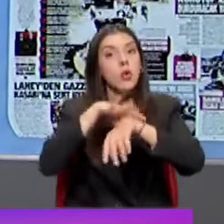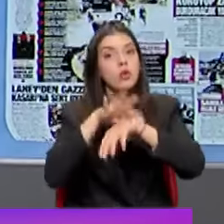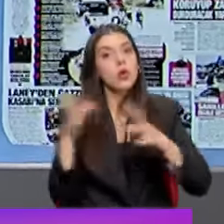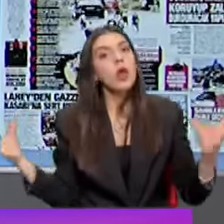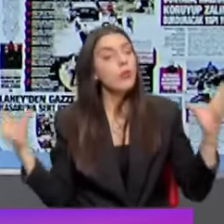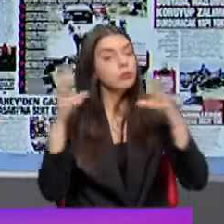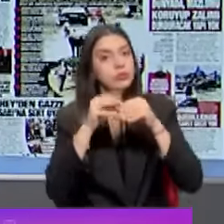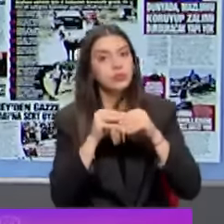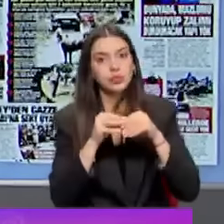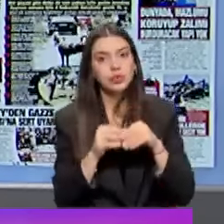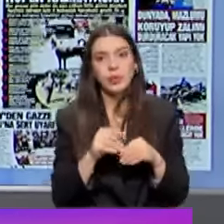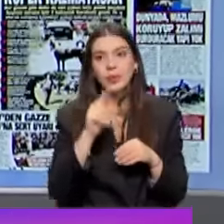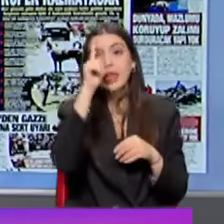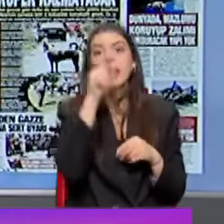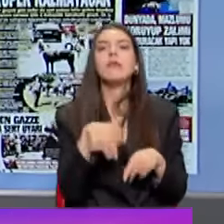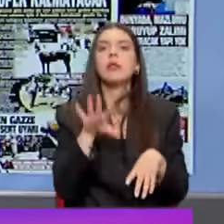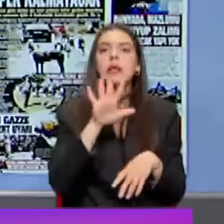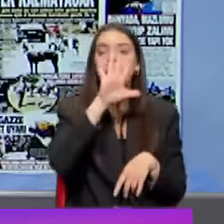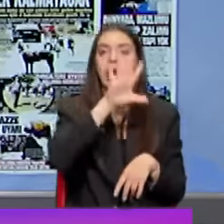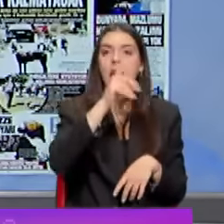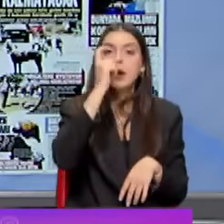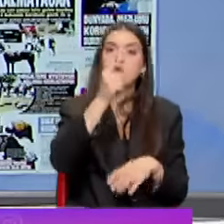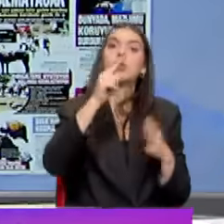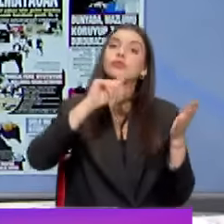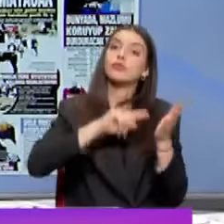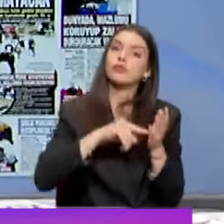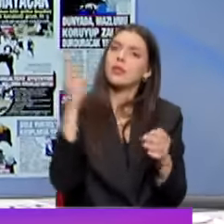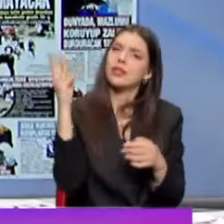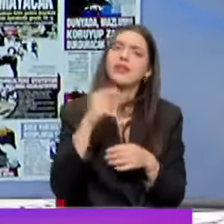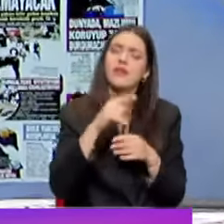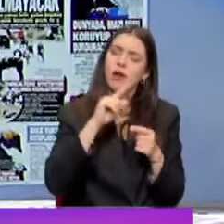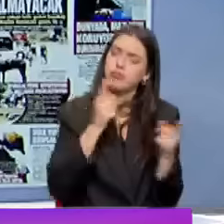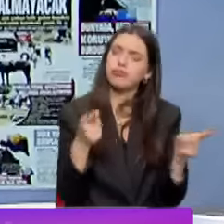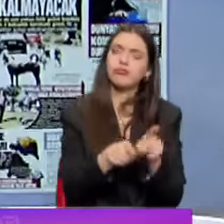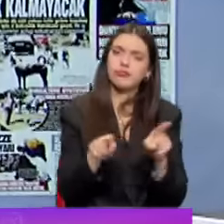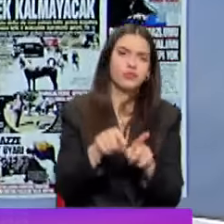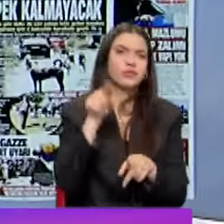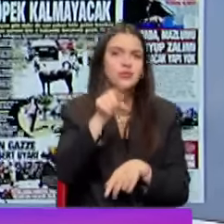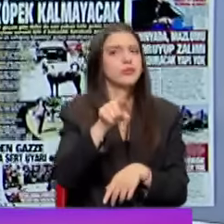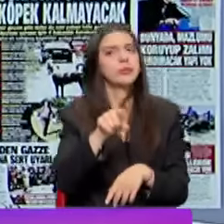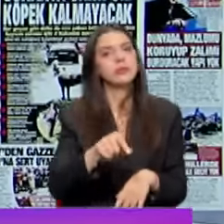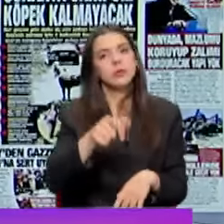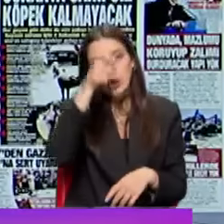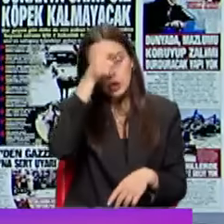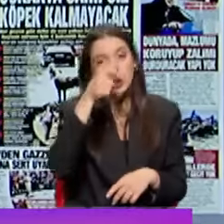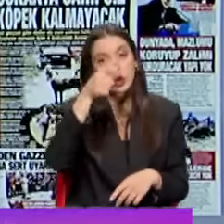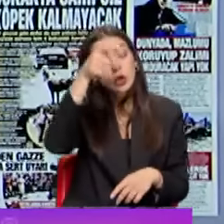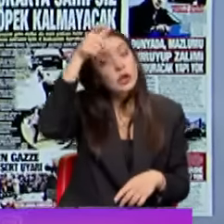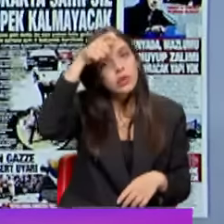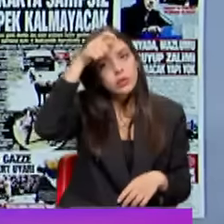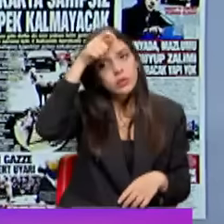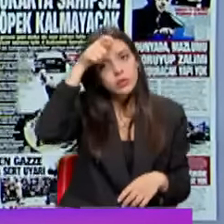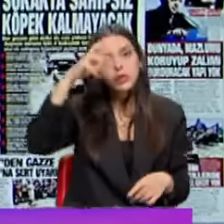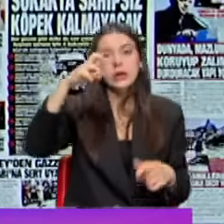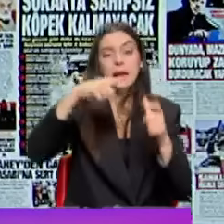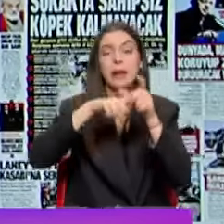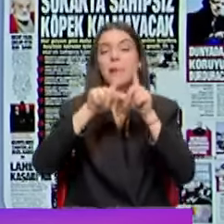geldiler ilk defa değil 59 defa bir araya geldiler Türk Pediyatri